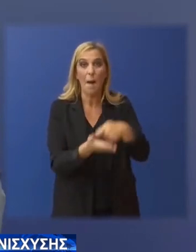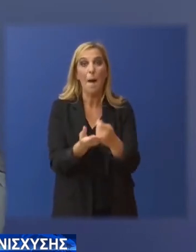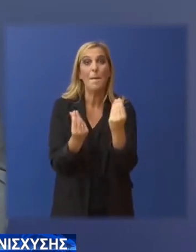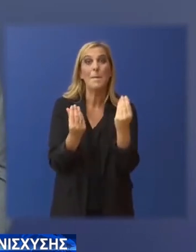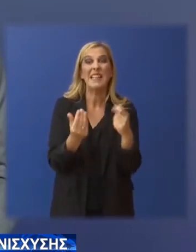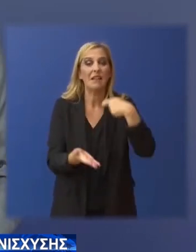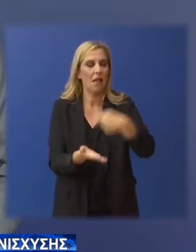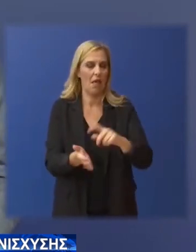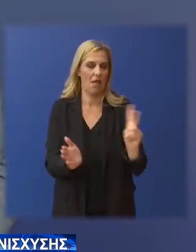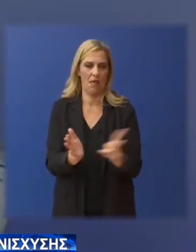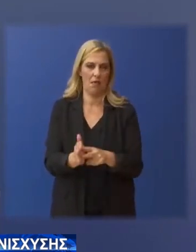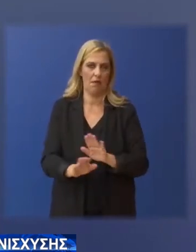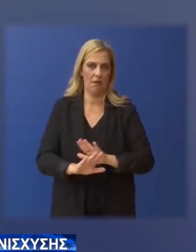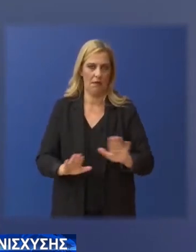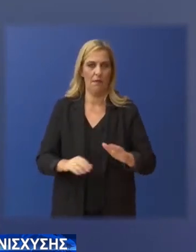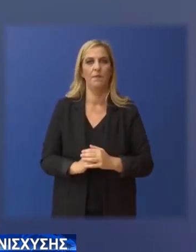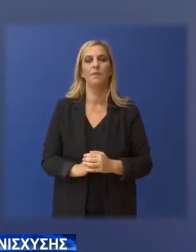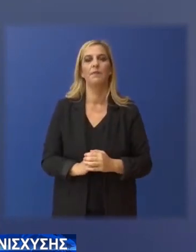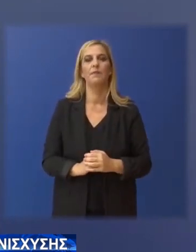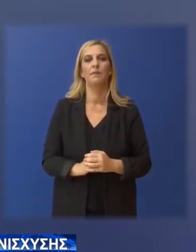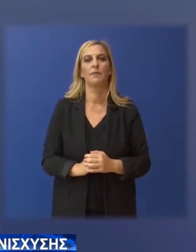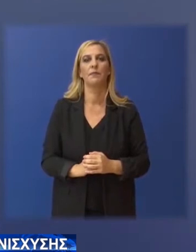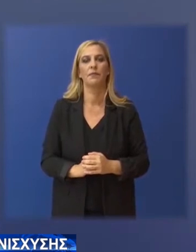μετρητά. Λεπτομέρειες